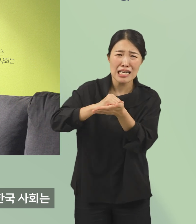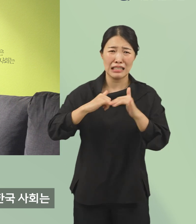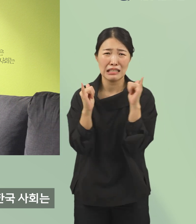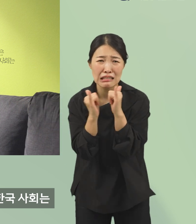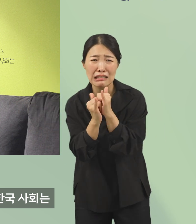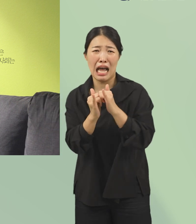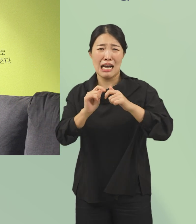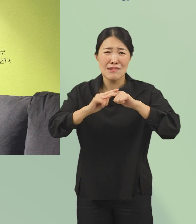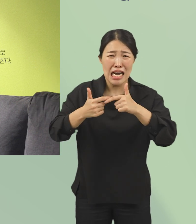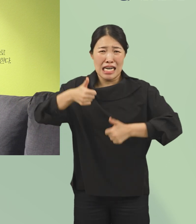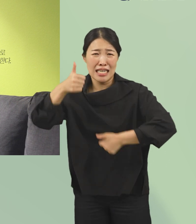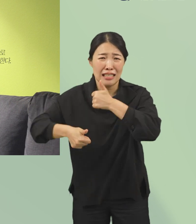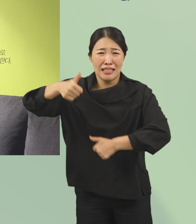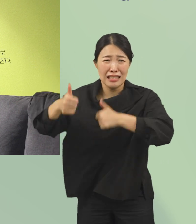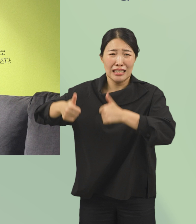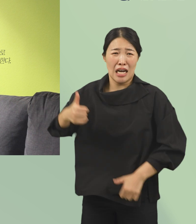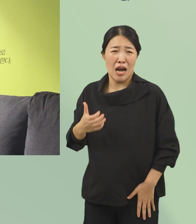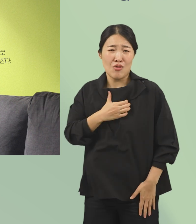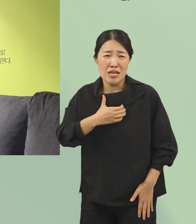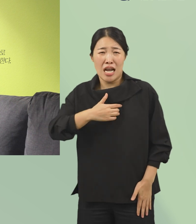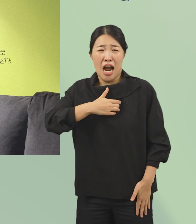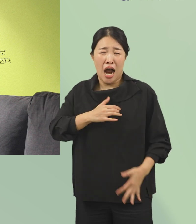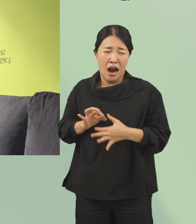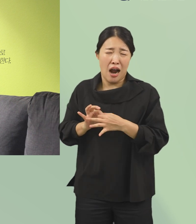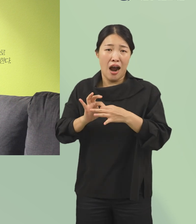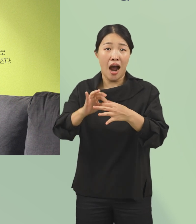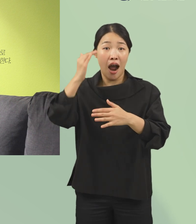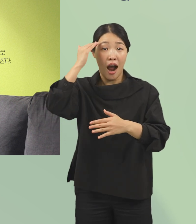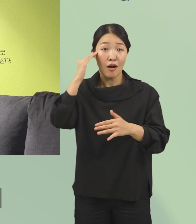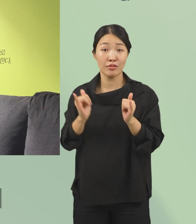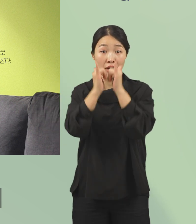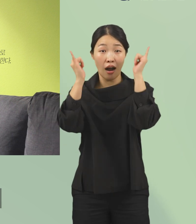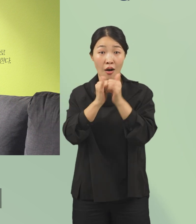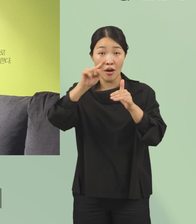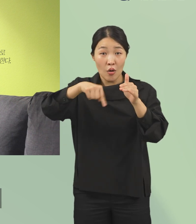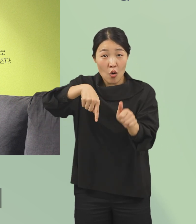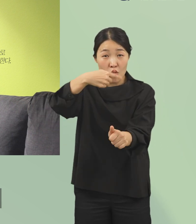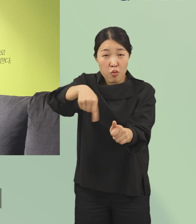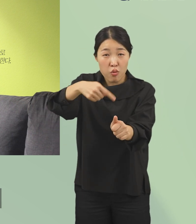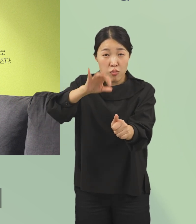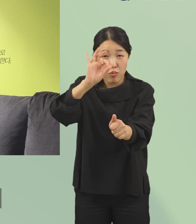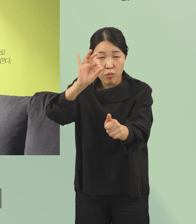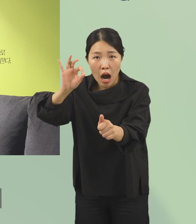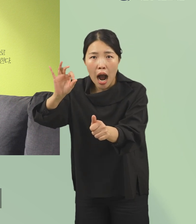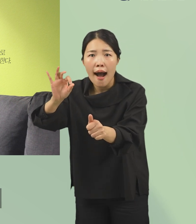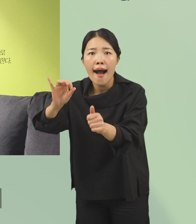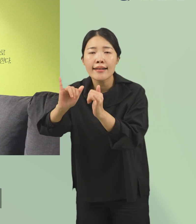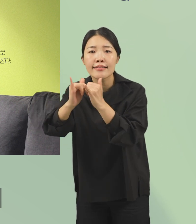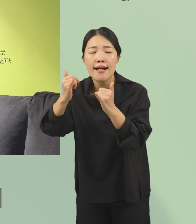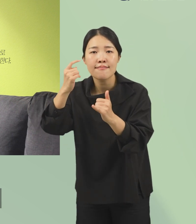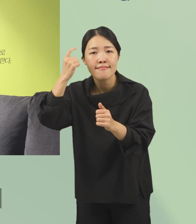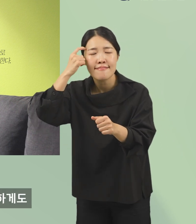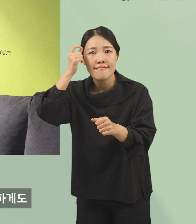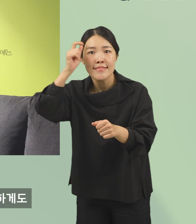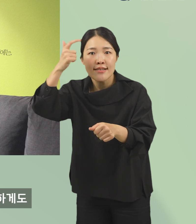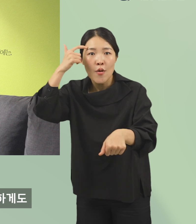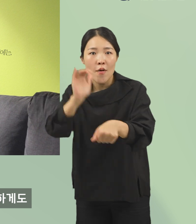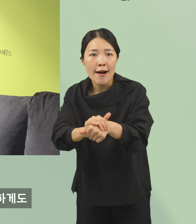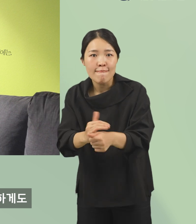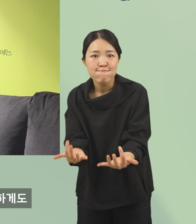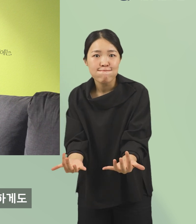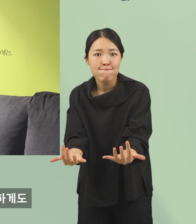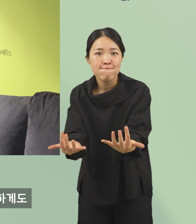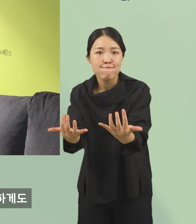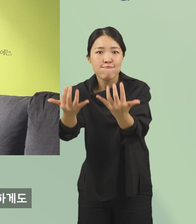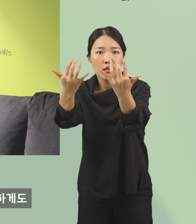온 한국 사회는 교육을 통한 인적 자원의 확보야말로 국가의 생존 전략이다라는 믿음을 공유한다.